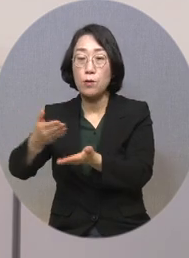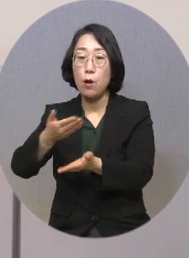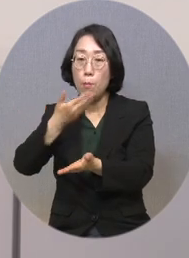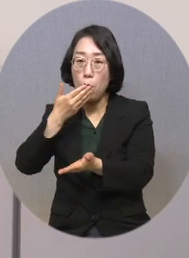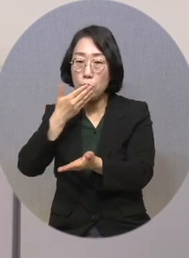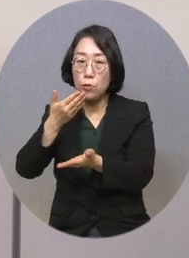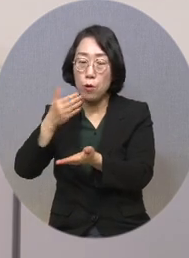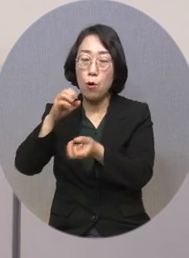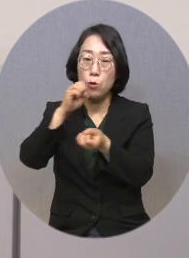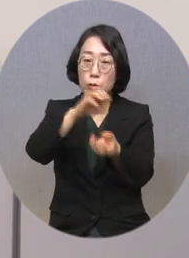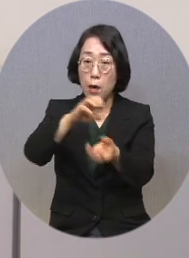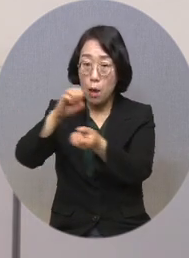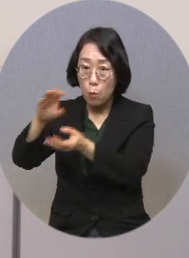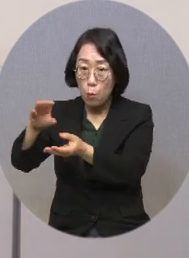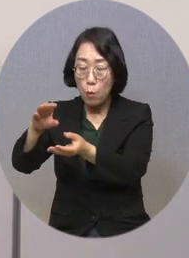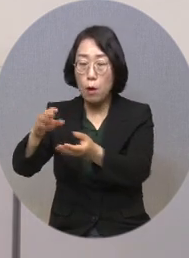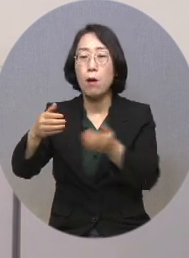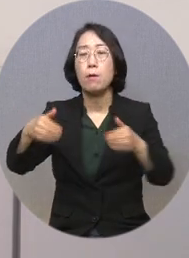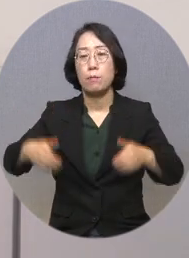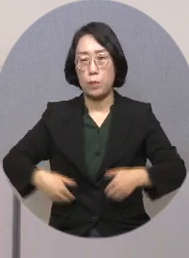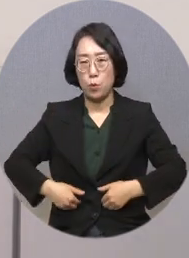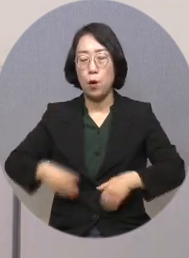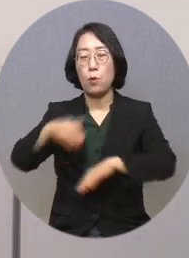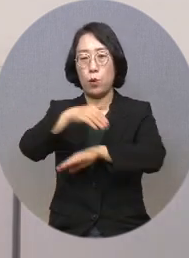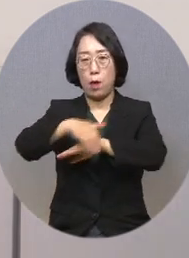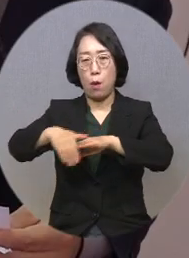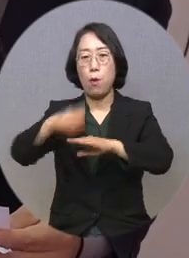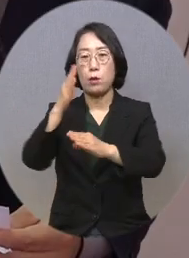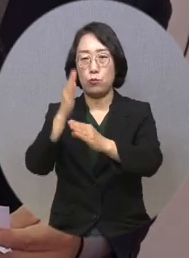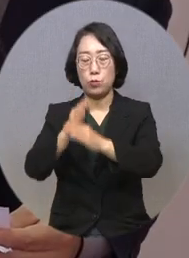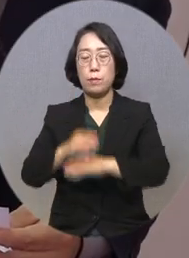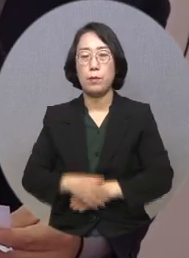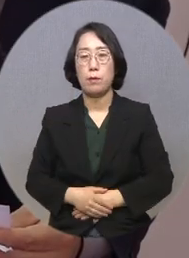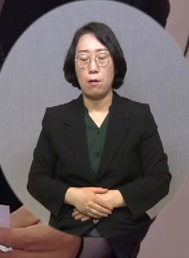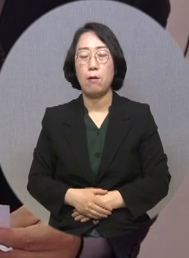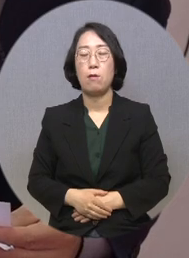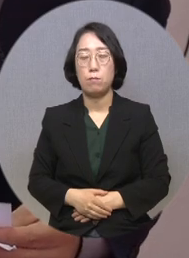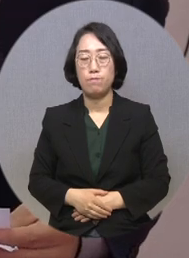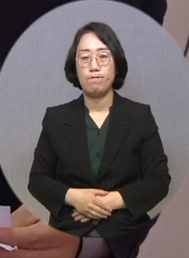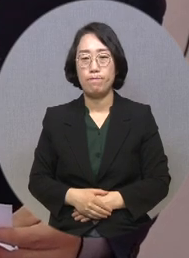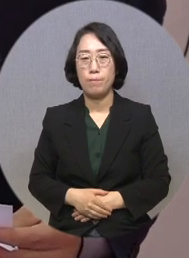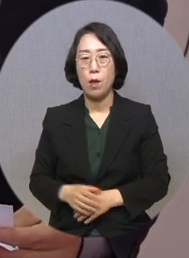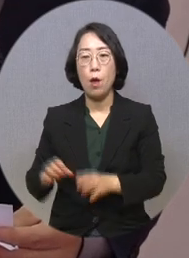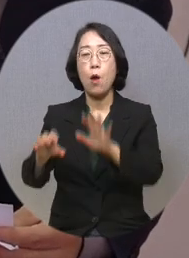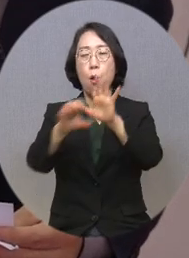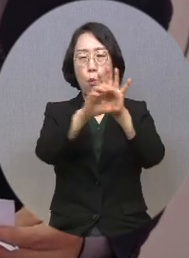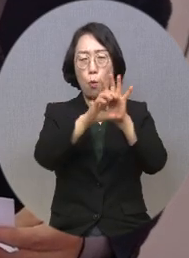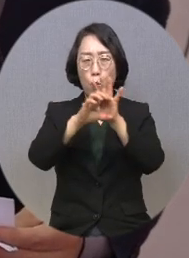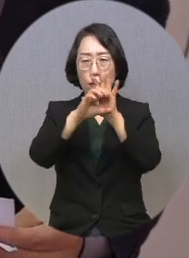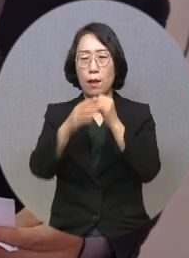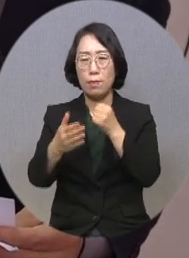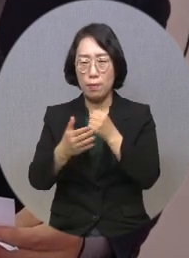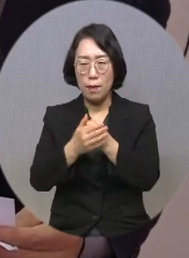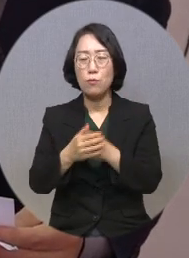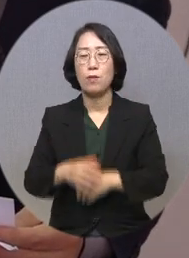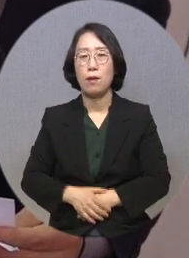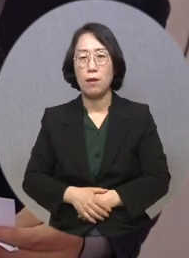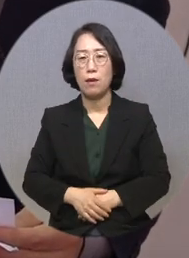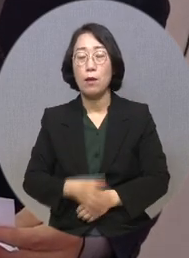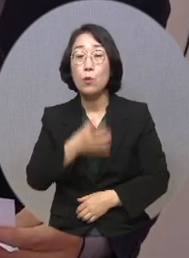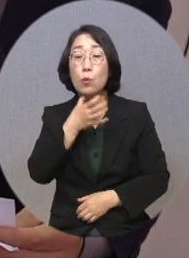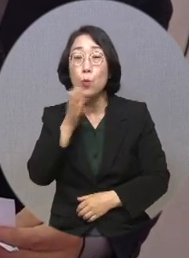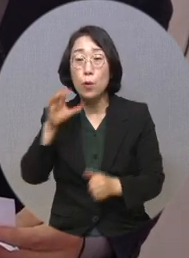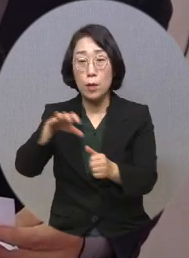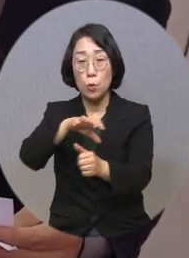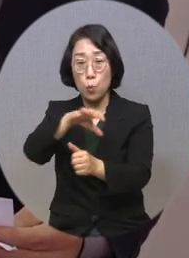방안도 필요하다고 생각해서 계획을 하고 있습니다. 네, 코로나로 인해서 요양공원이나